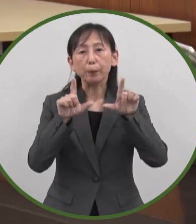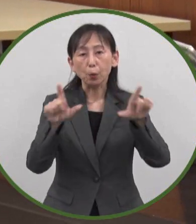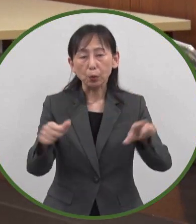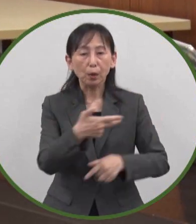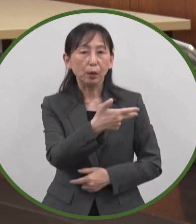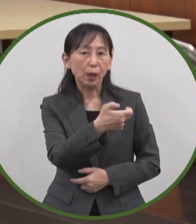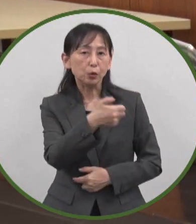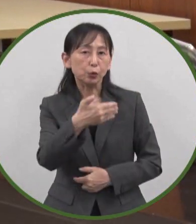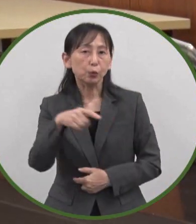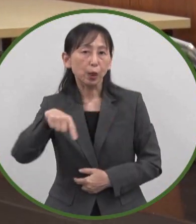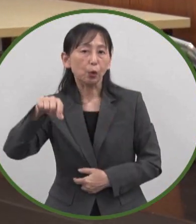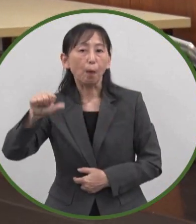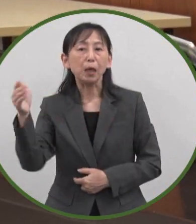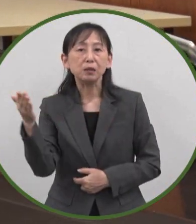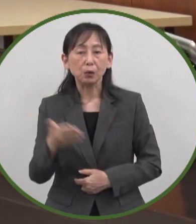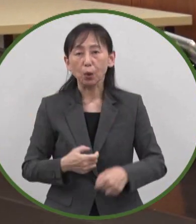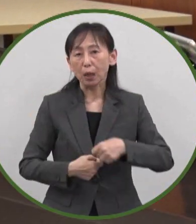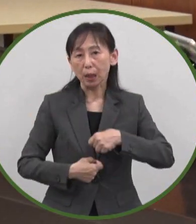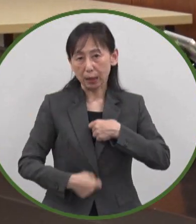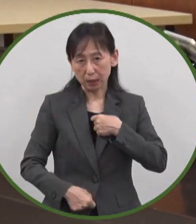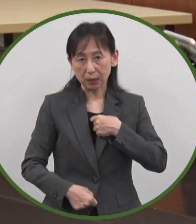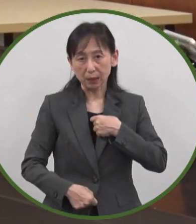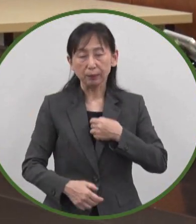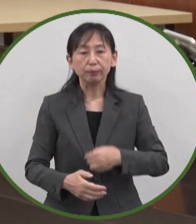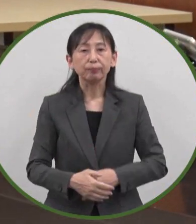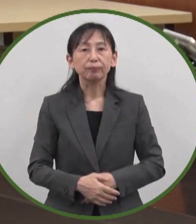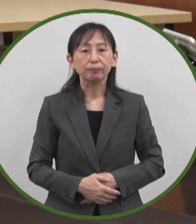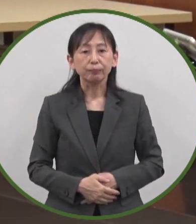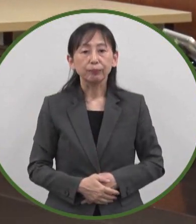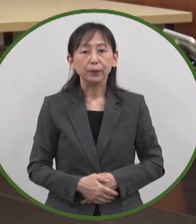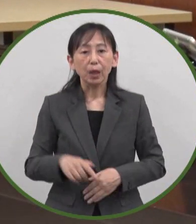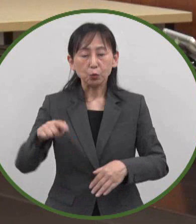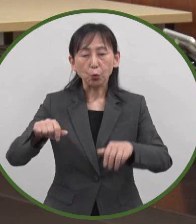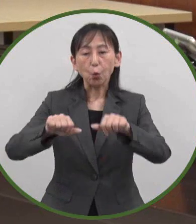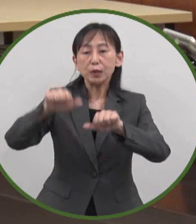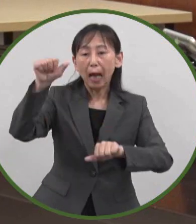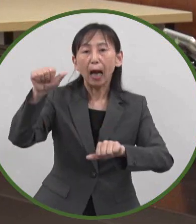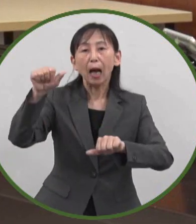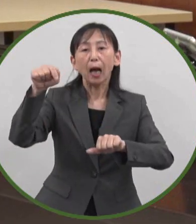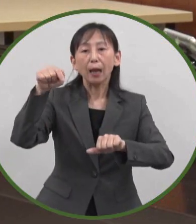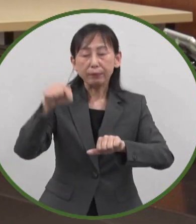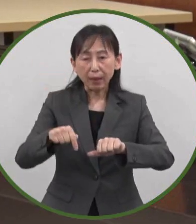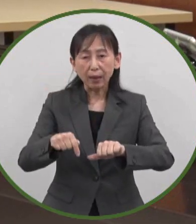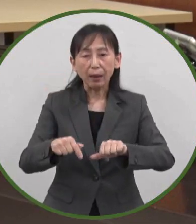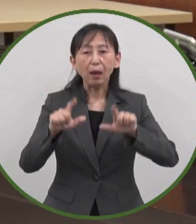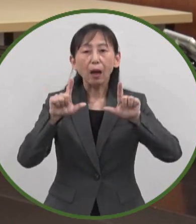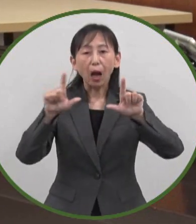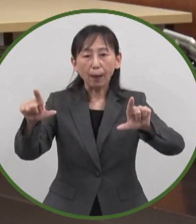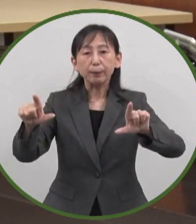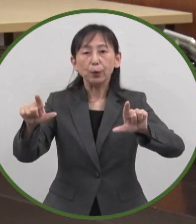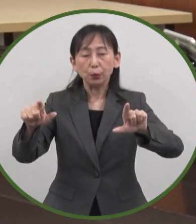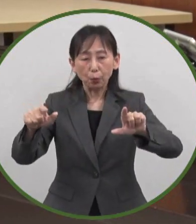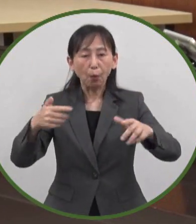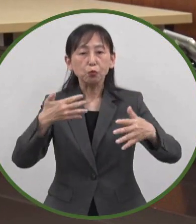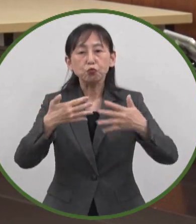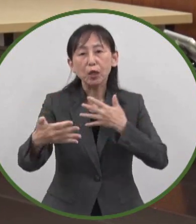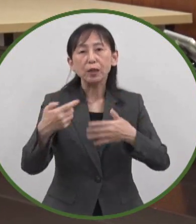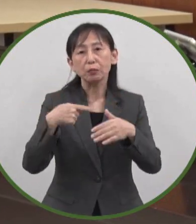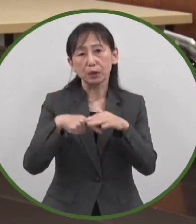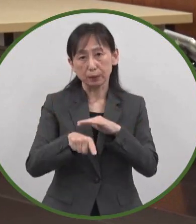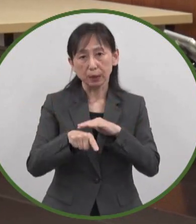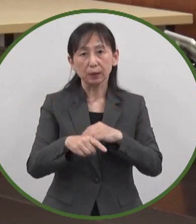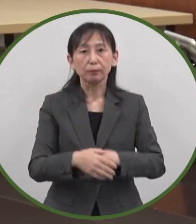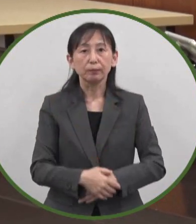ました 79.5% が正しいということになっておりまして、その差に基づきまして発表と違っているということがご説明になります